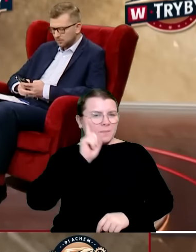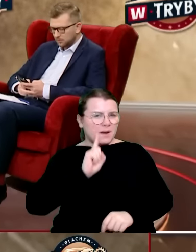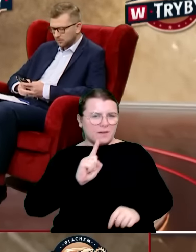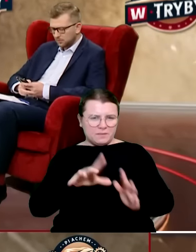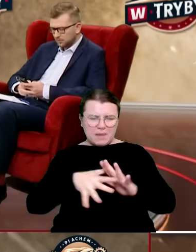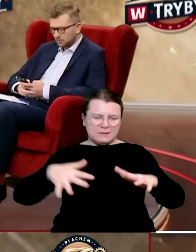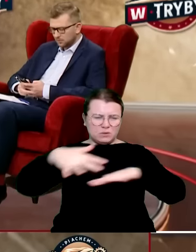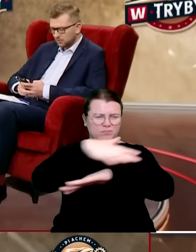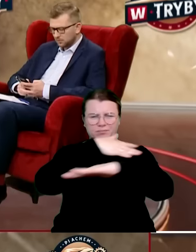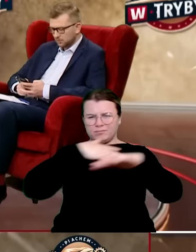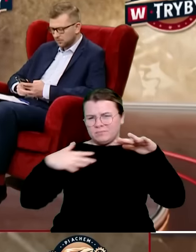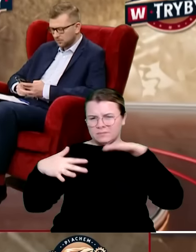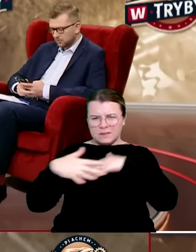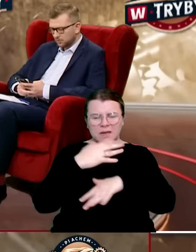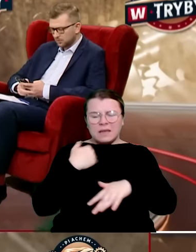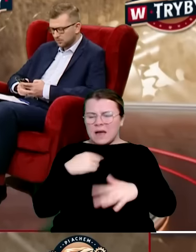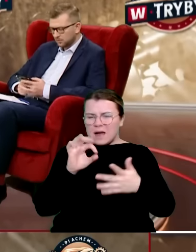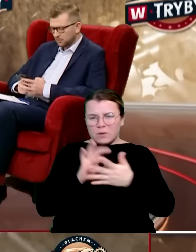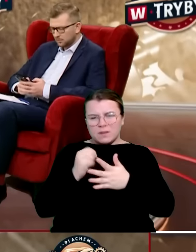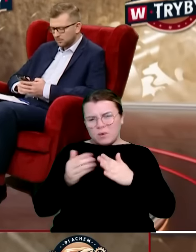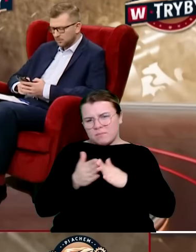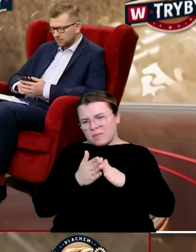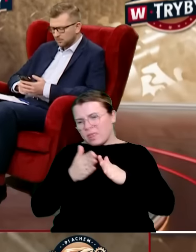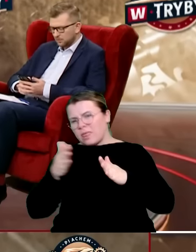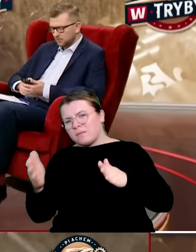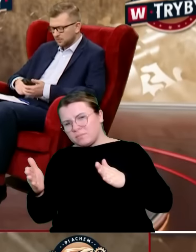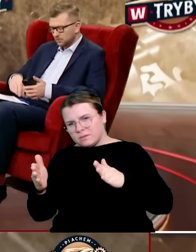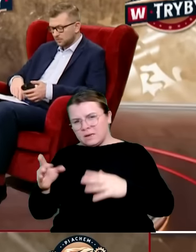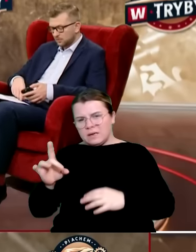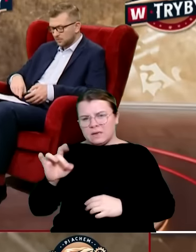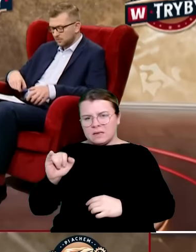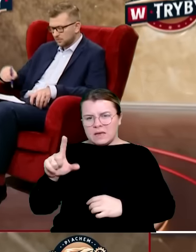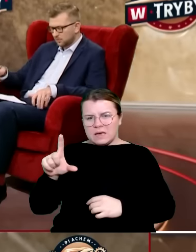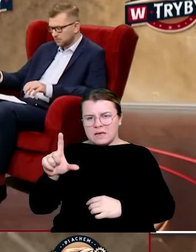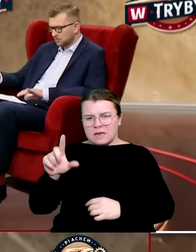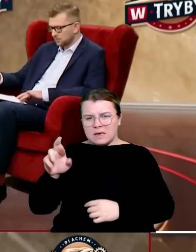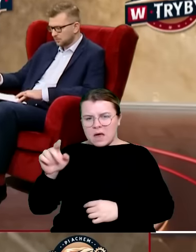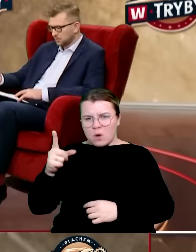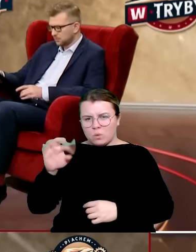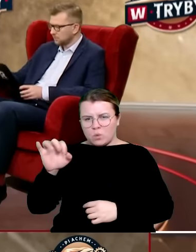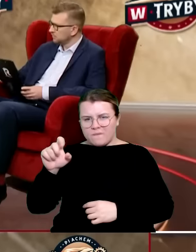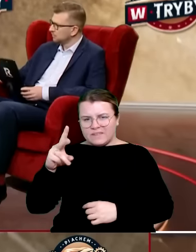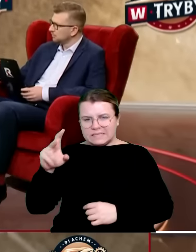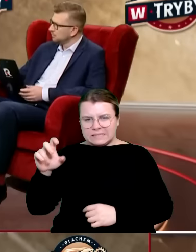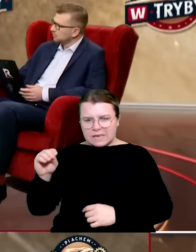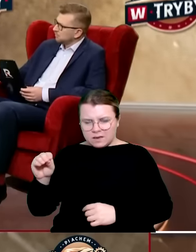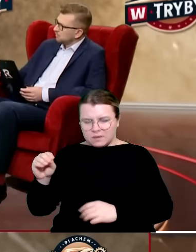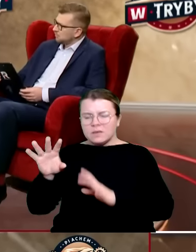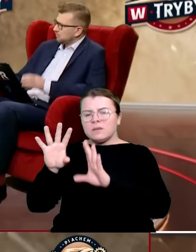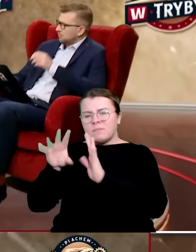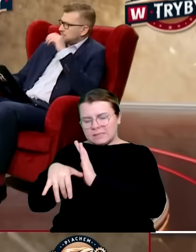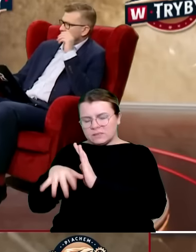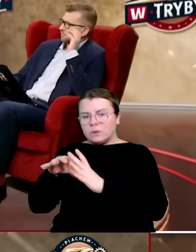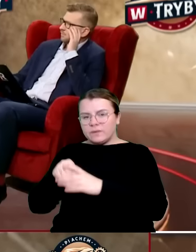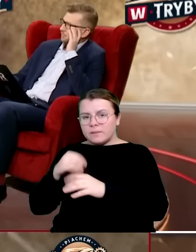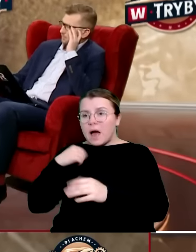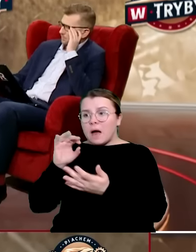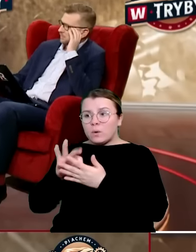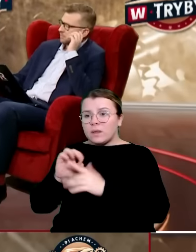byłem obok Stronia Śląskiego, są Gierałtowice. Tam akurat rozmawiałem z ludźmi, którzy mają tam